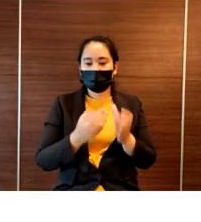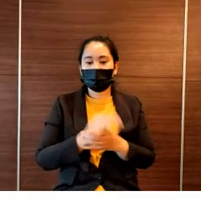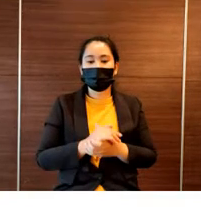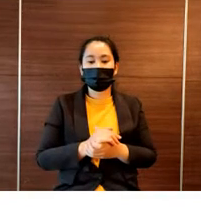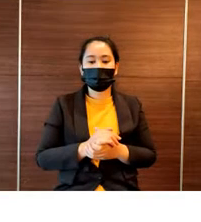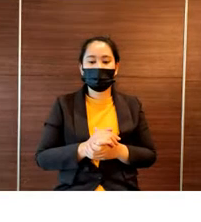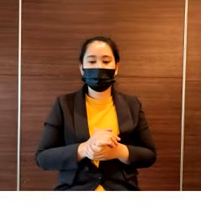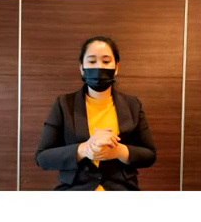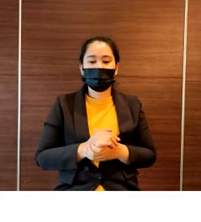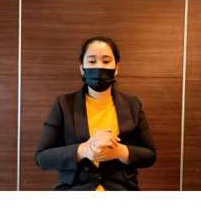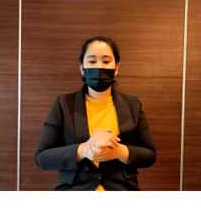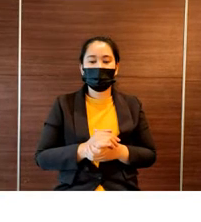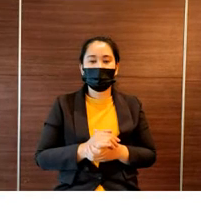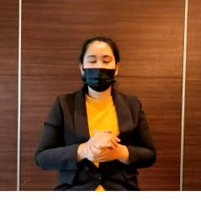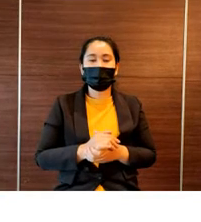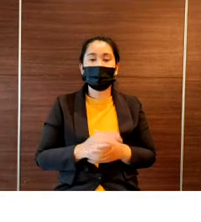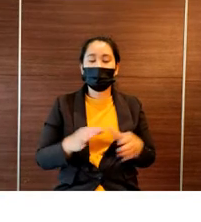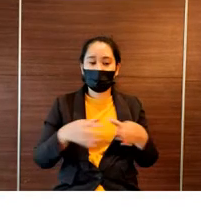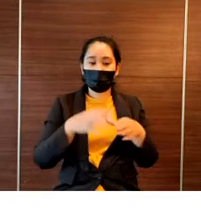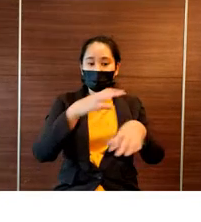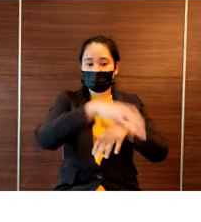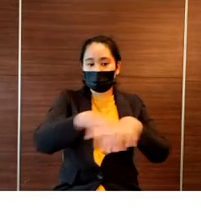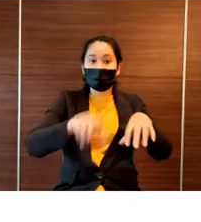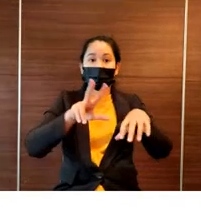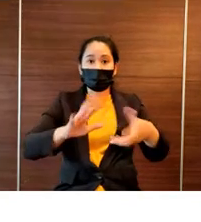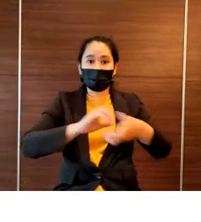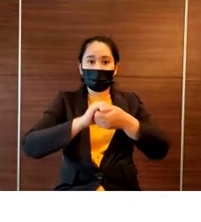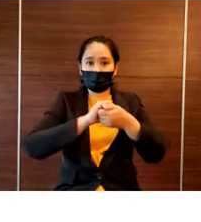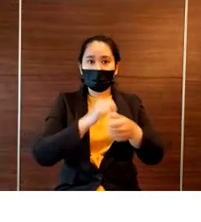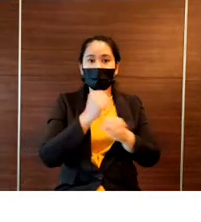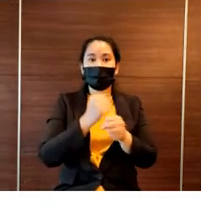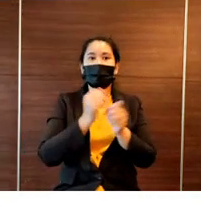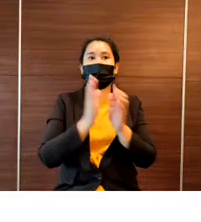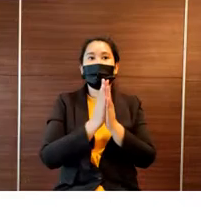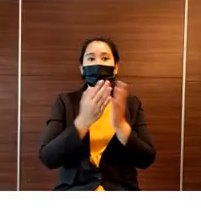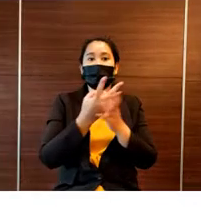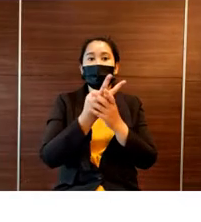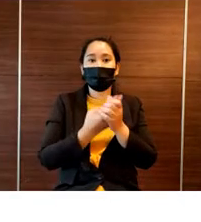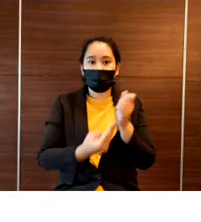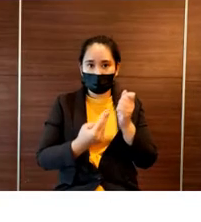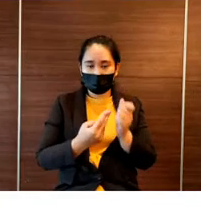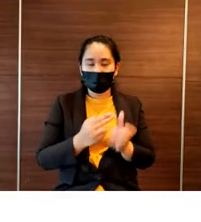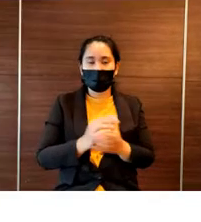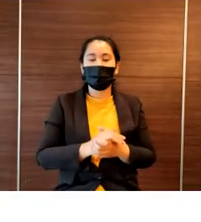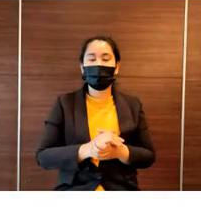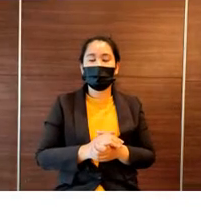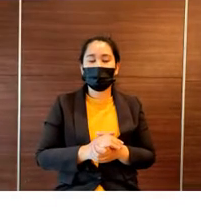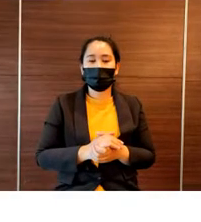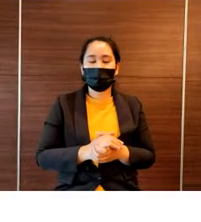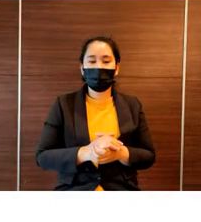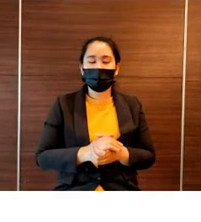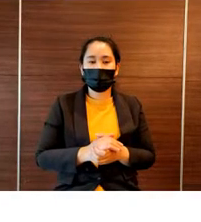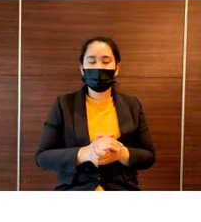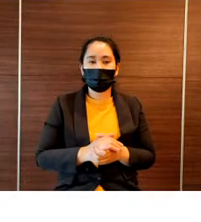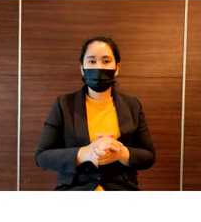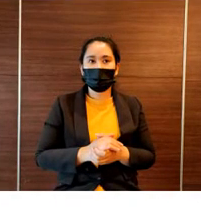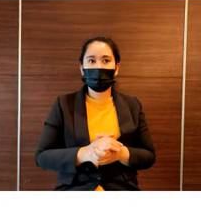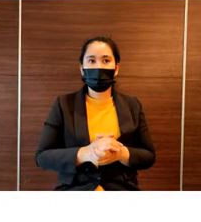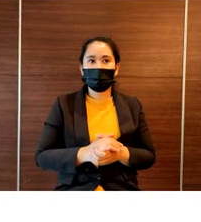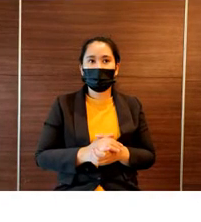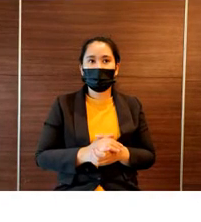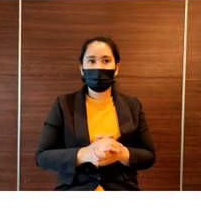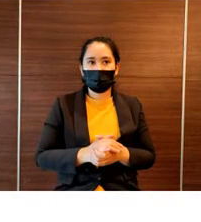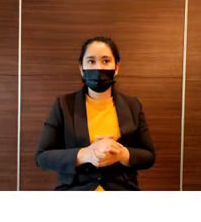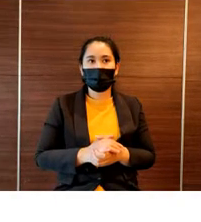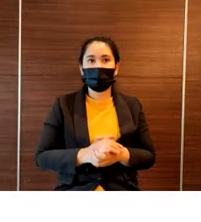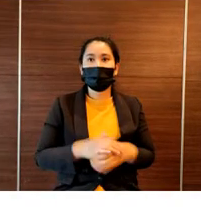แล้วก็ ครับผมก็จะมี3องค์กรที่ทำมาก็เป็นเรียกว่าคู่มือChemSec First Age ใช่ครับ ChemSec